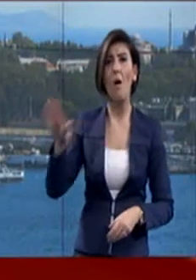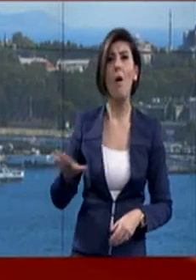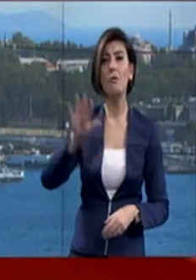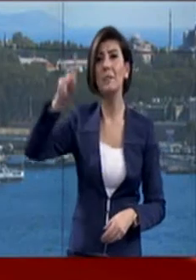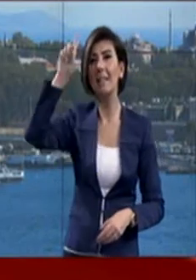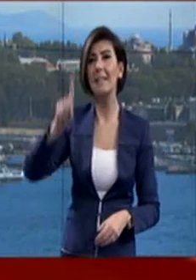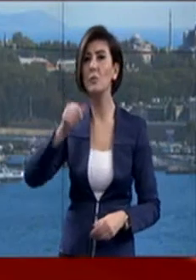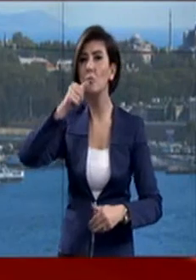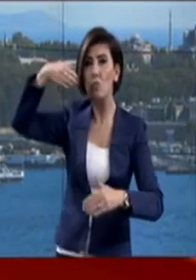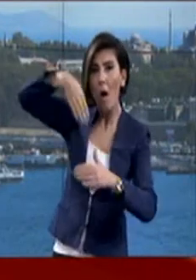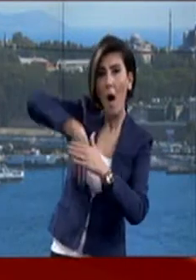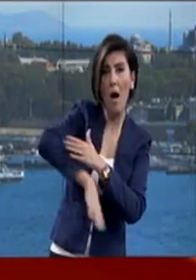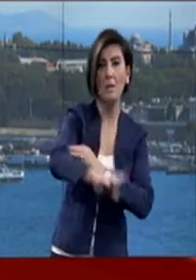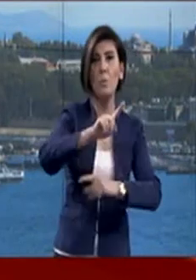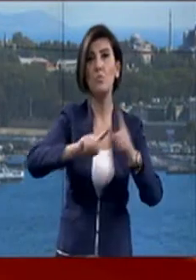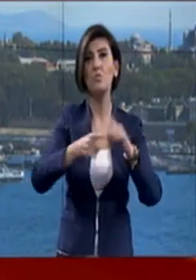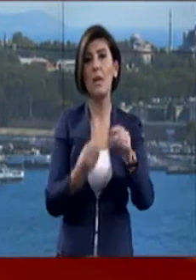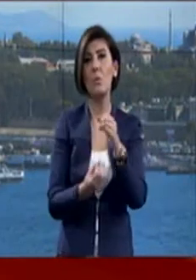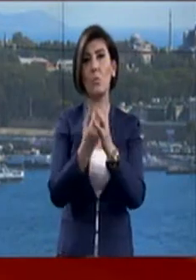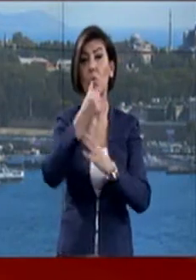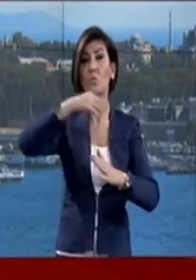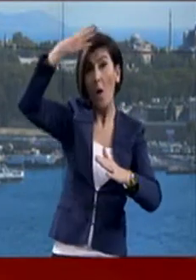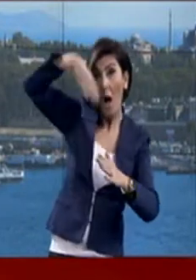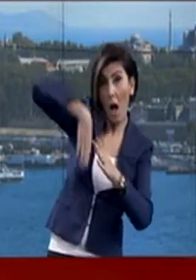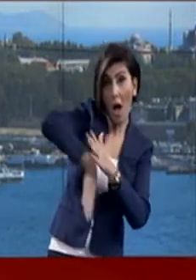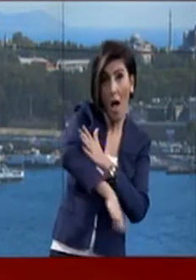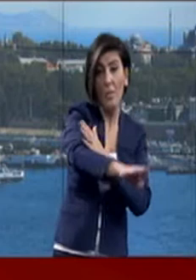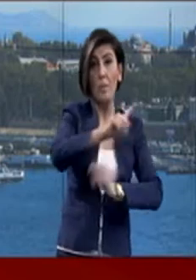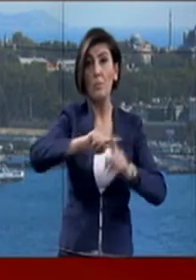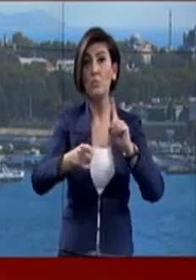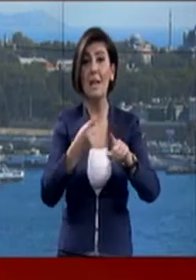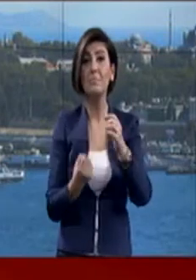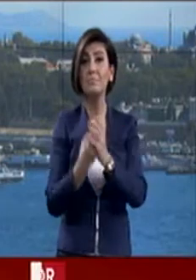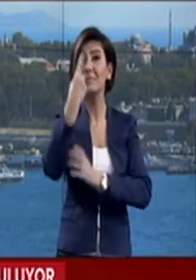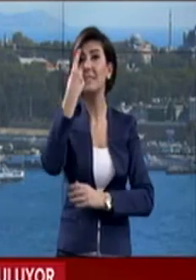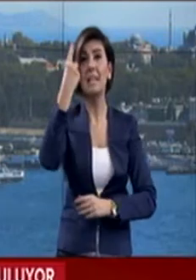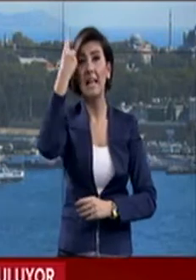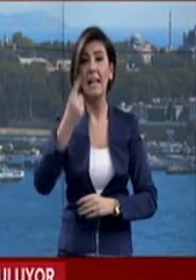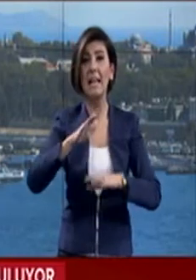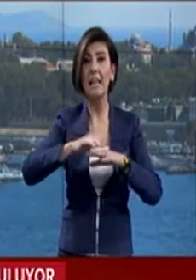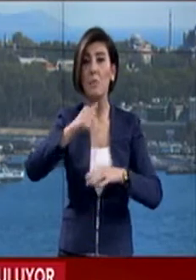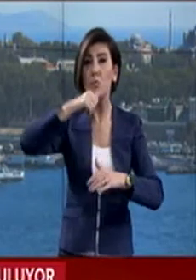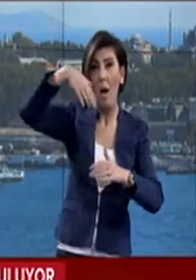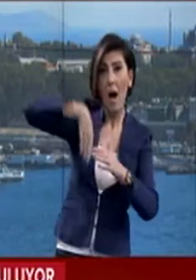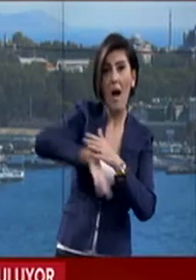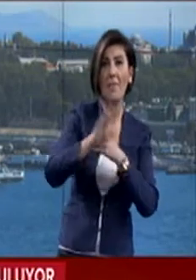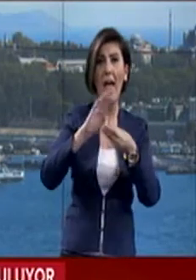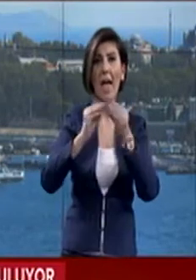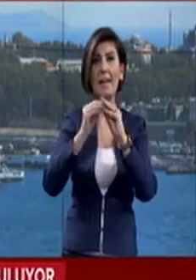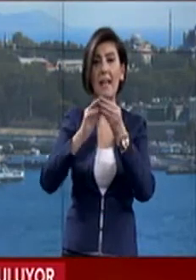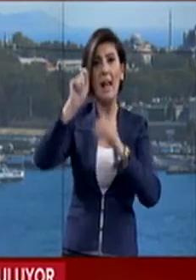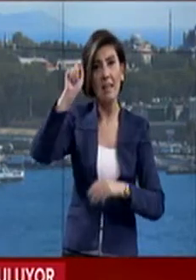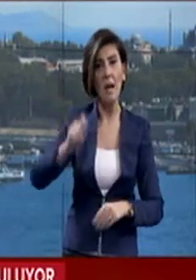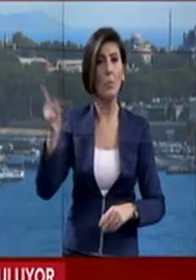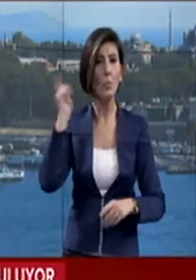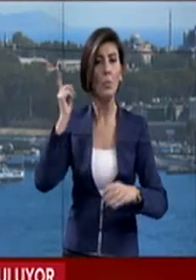Avrupa'da ilk sualtı müzesi kuruldu. Sualtı müzesinin yaratıcısı ise yaptığı sualtı heykellerle tanınan İngiliz